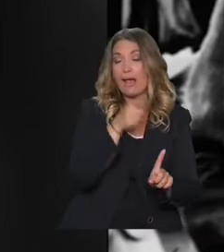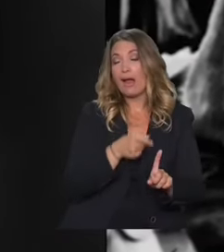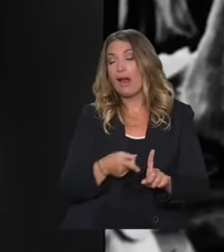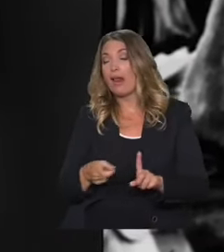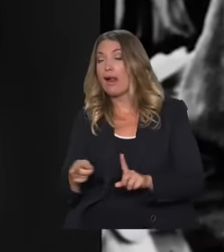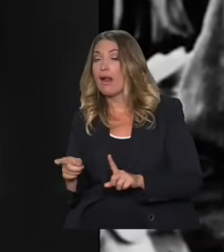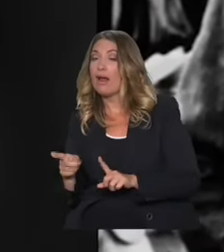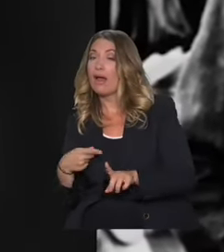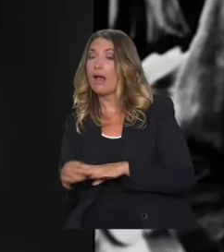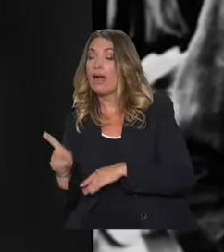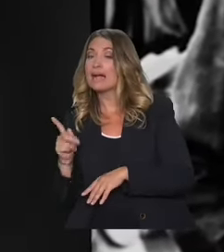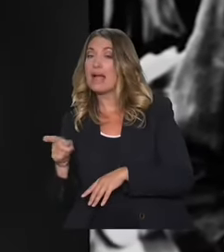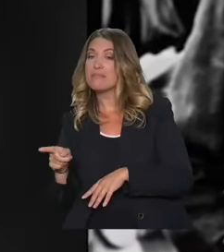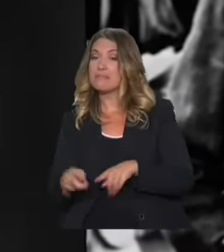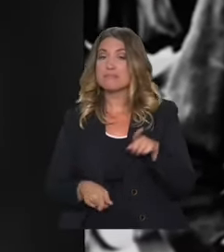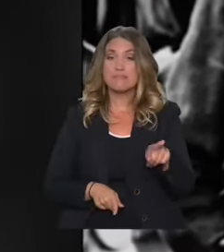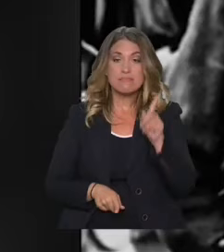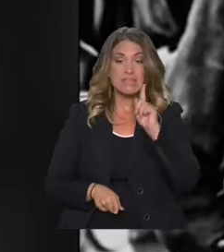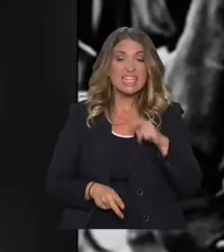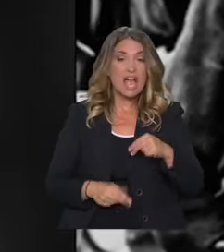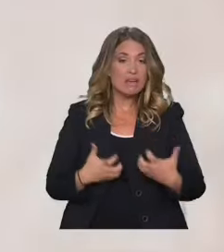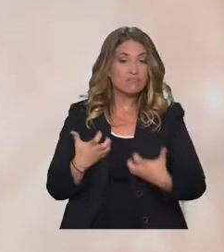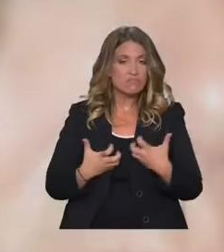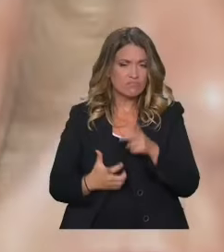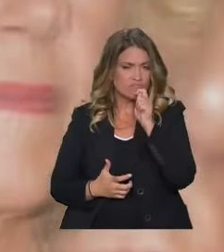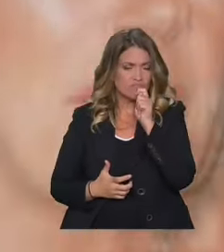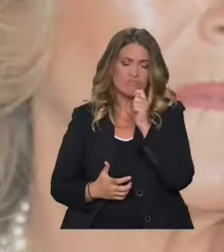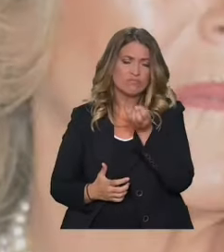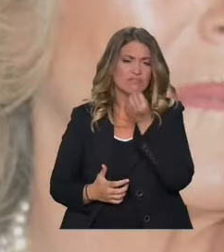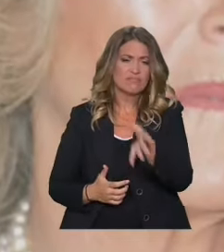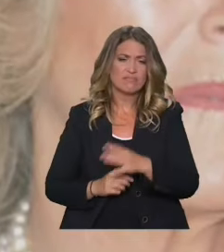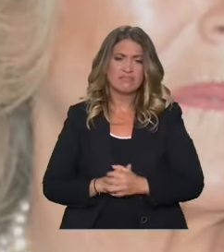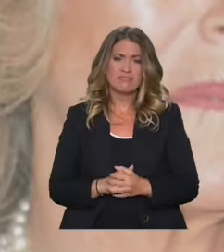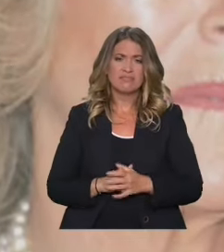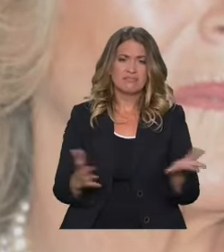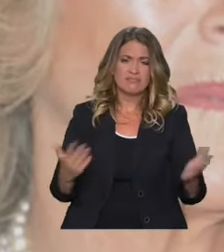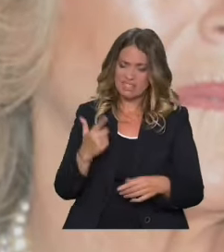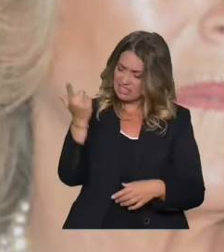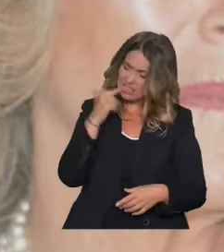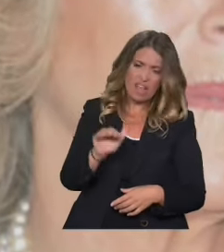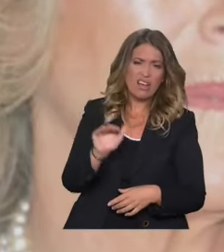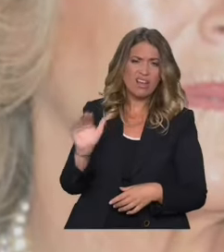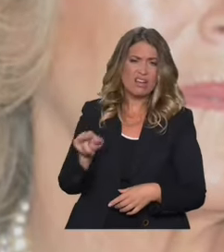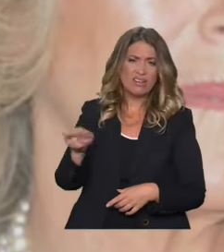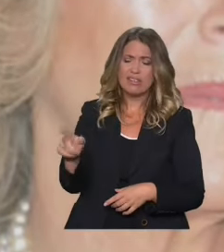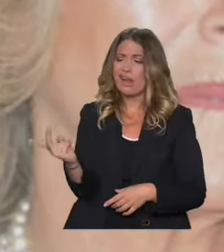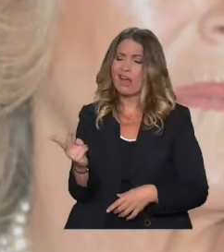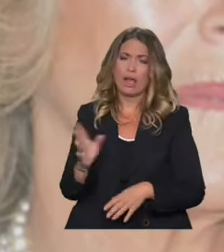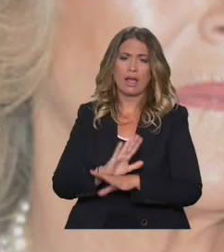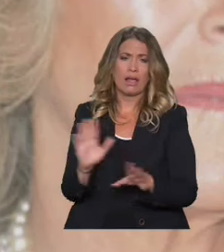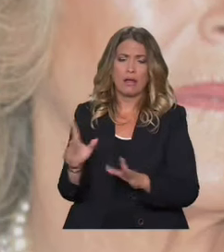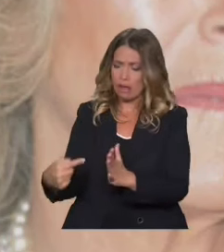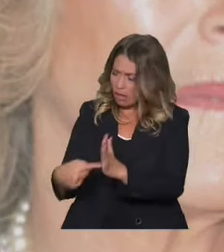Νταϊάννα δεν δείχνει διατεθειμένη να κρατήσει το στόμα της κλειστό για το θρόνο. Ξέρω τι τρέχει ανάμεσα σε σένα και τον Κάρολο, απλά θέλω να